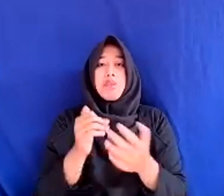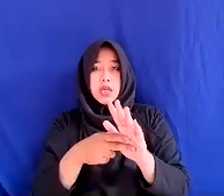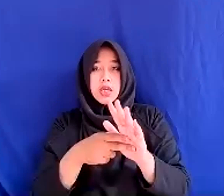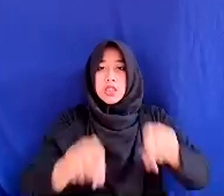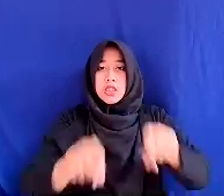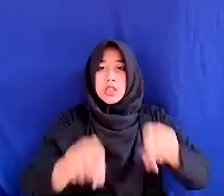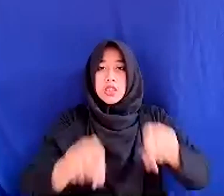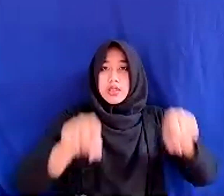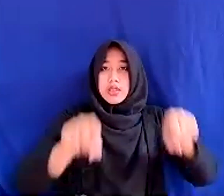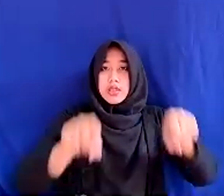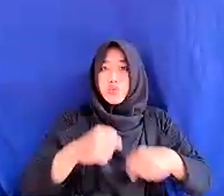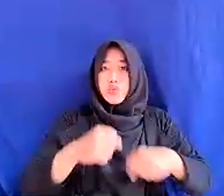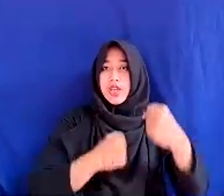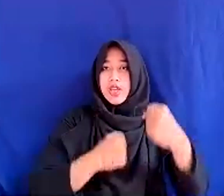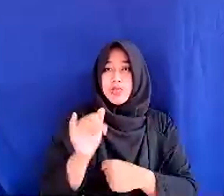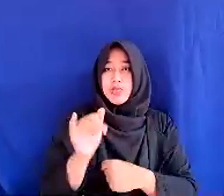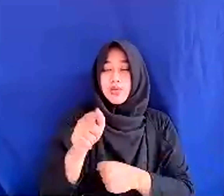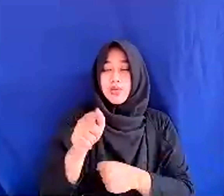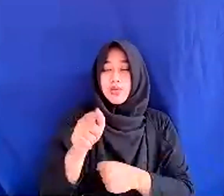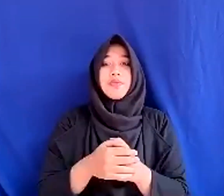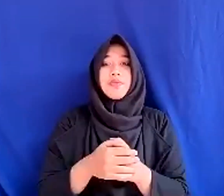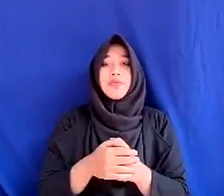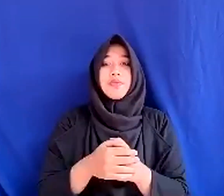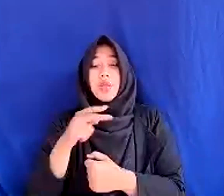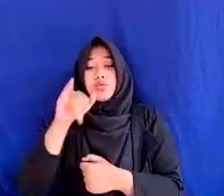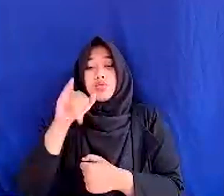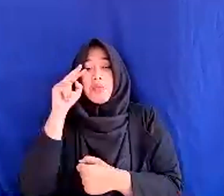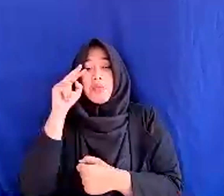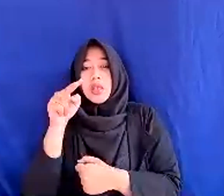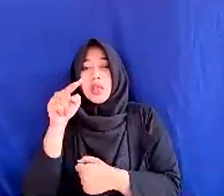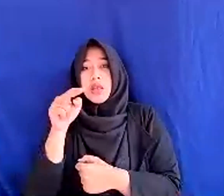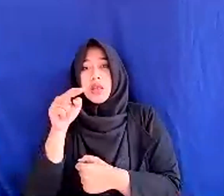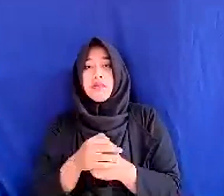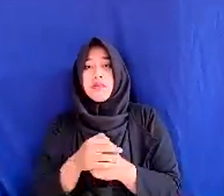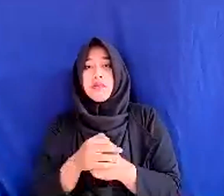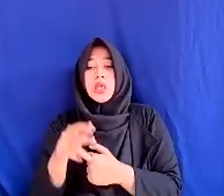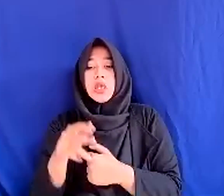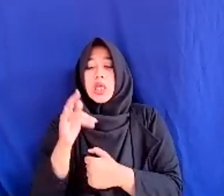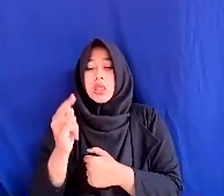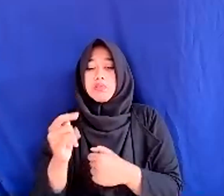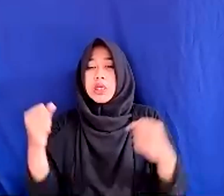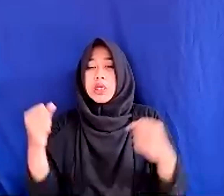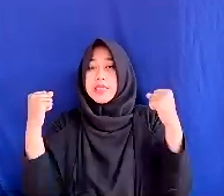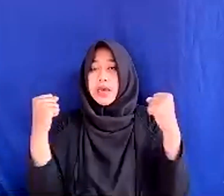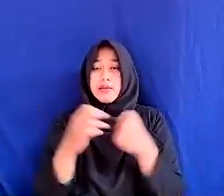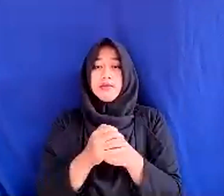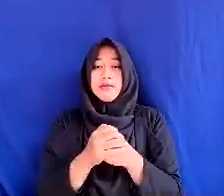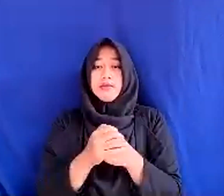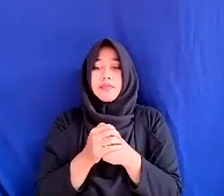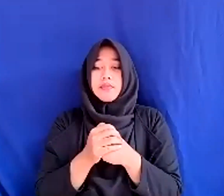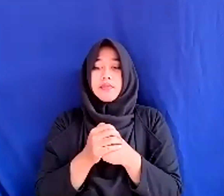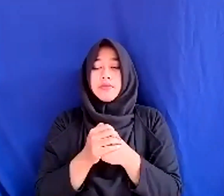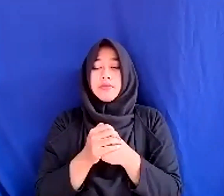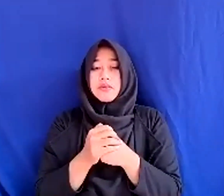Nah, kita juga melihat bank kita masih termasuk sehat ya, Prof. Dengan tentu saja